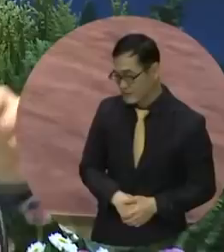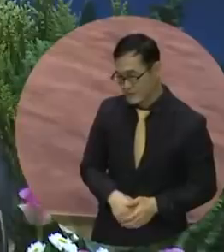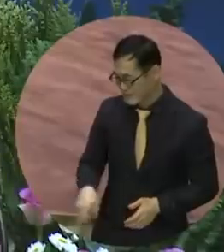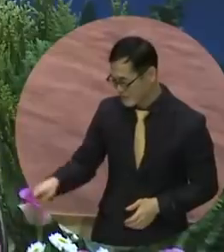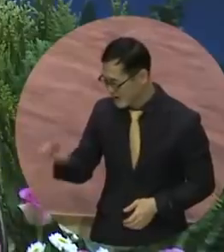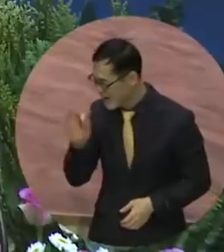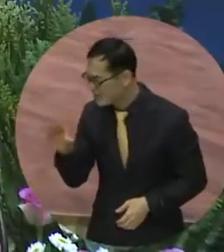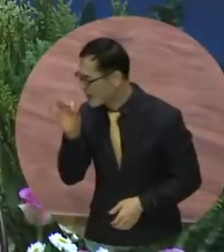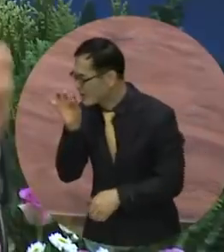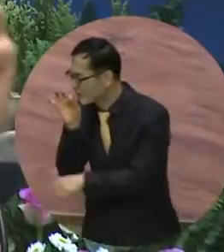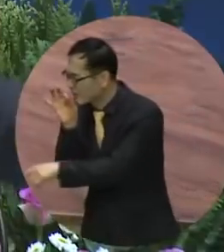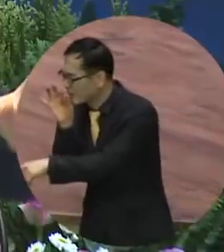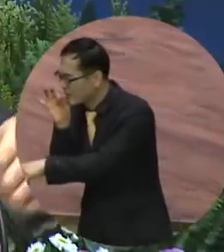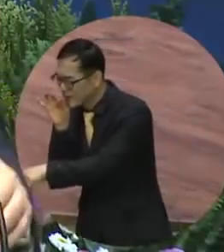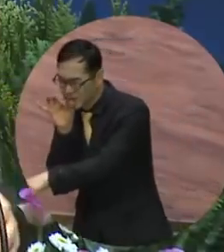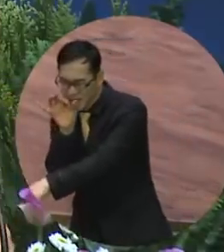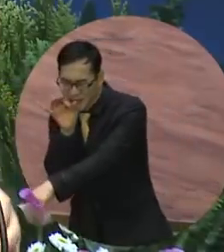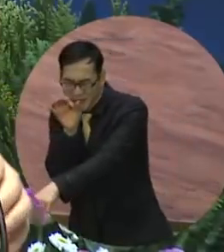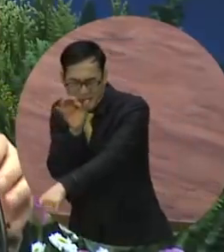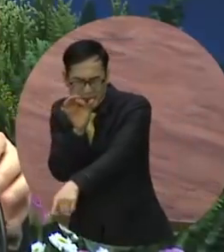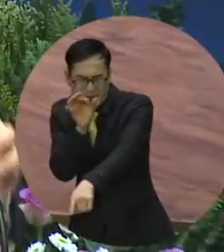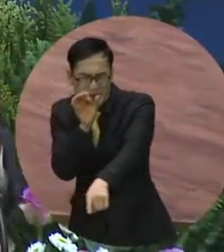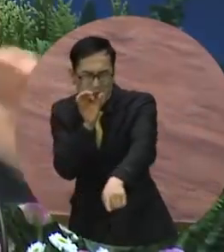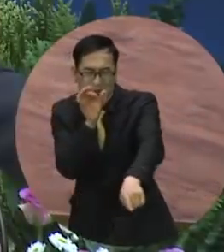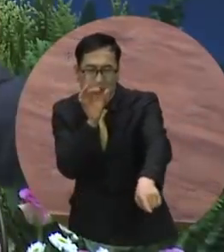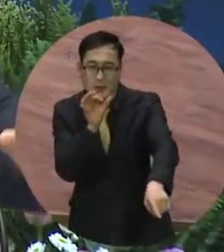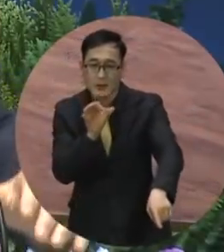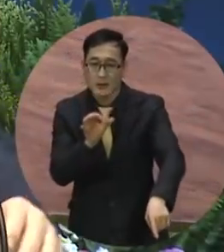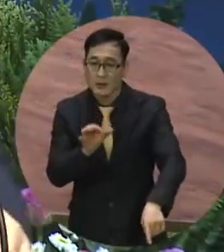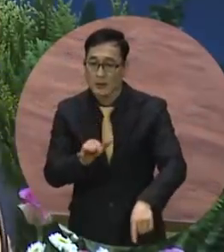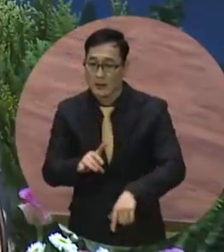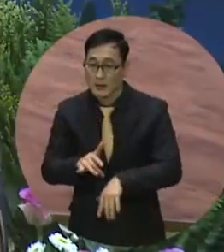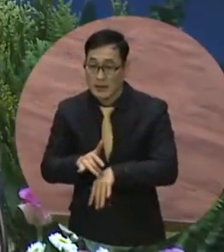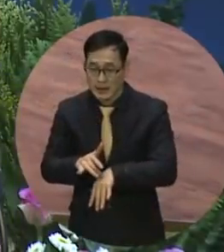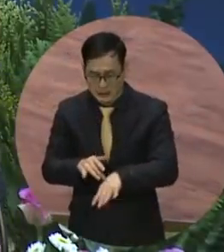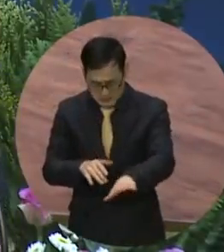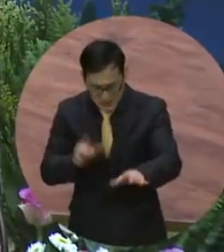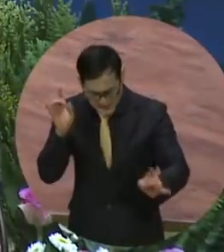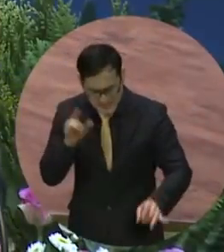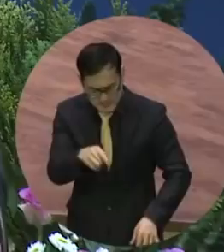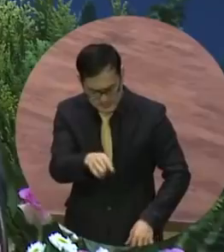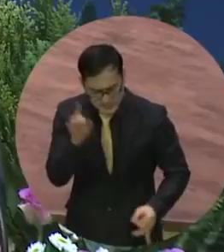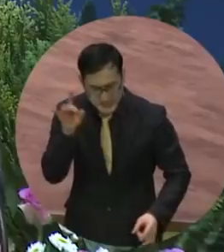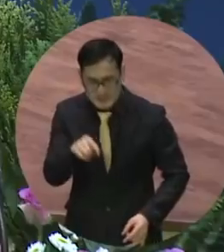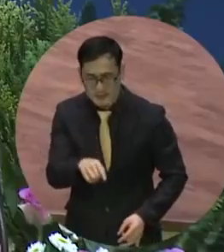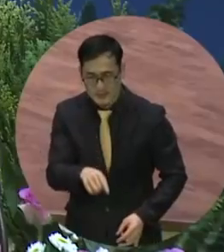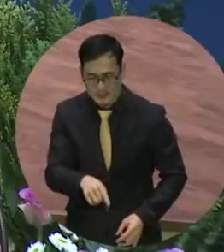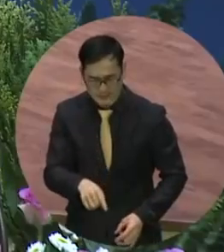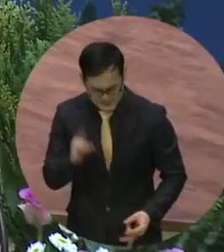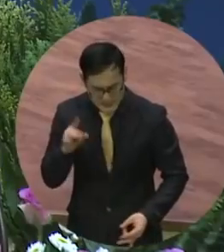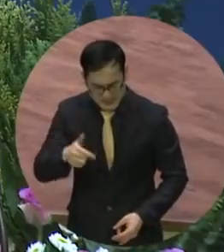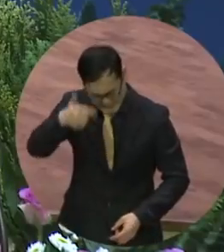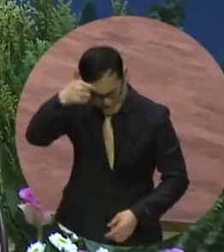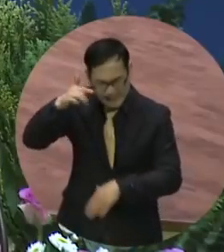네가 뭐 알아? 네가 뭔데? 좀 조용히 해서 그냥 딱 내 털에